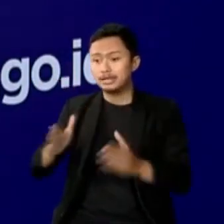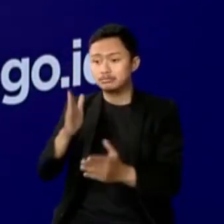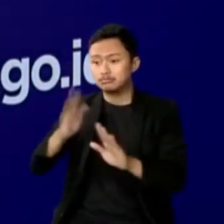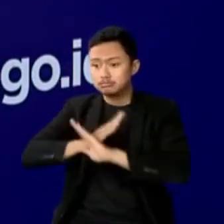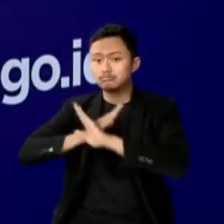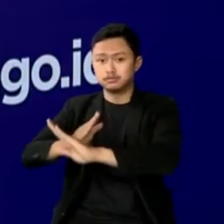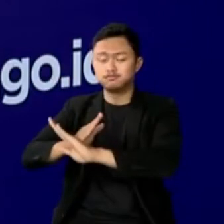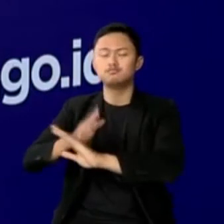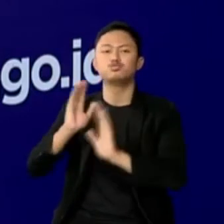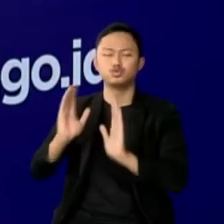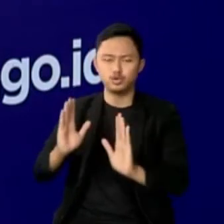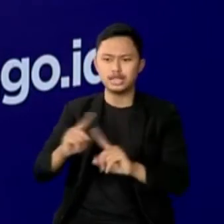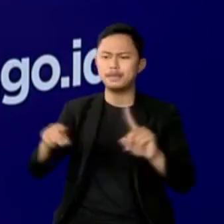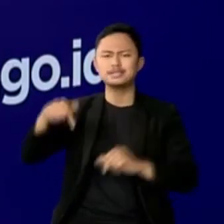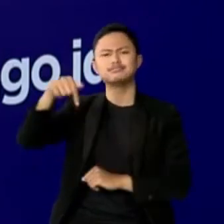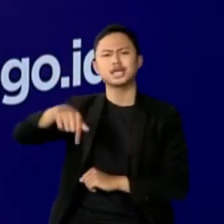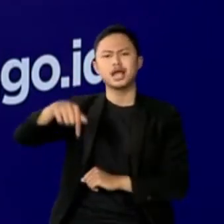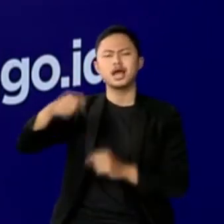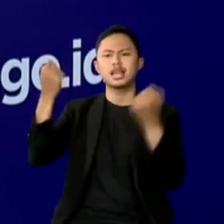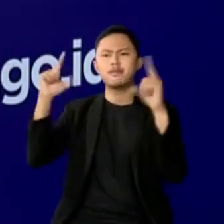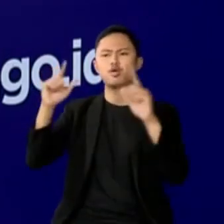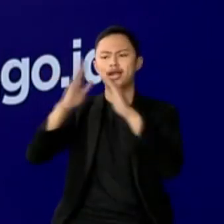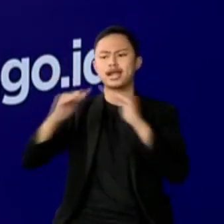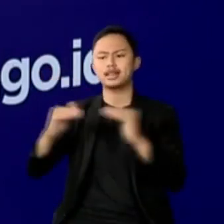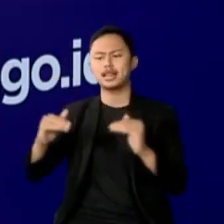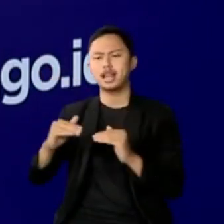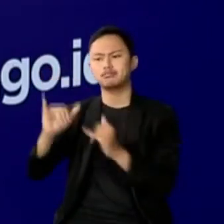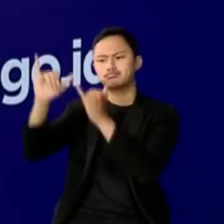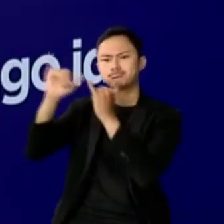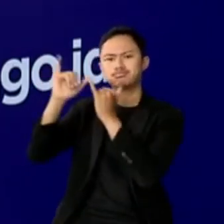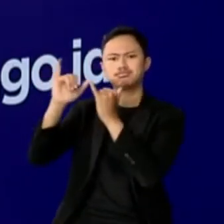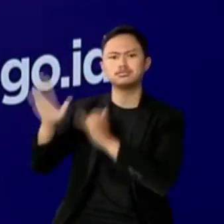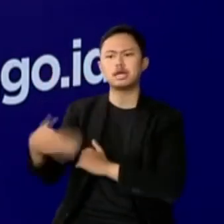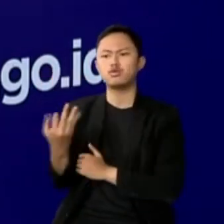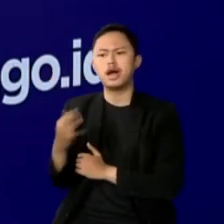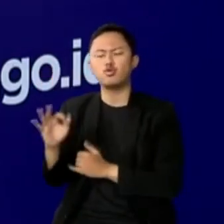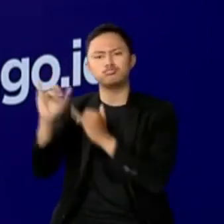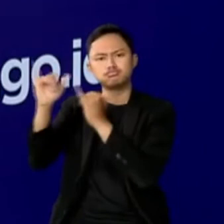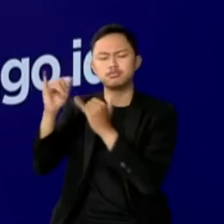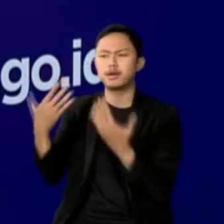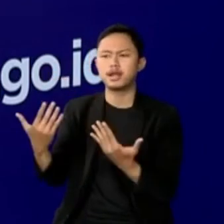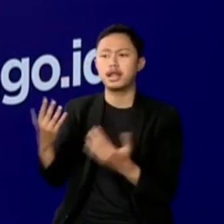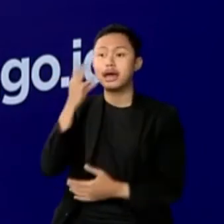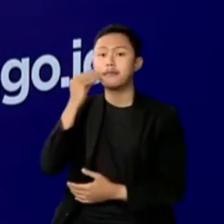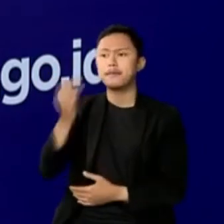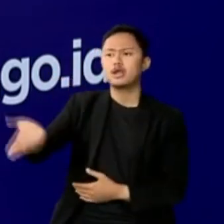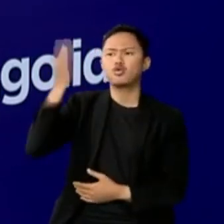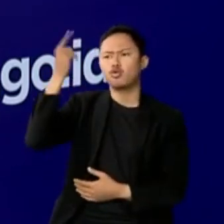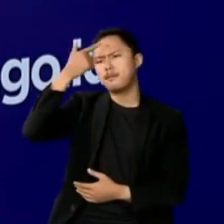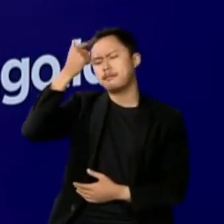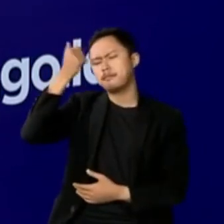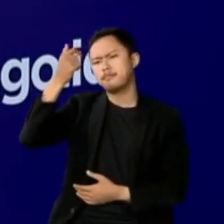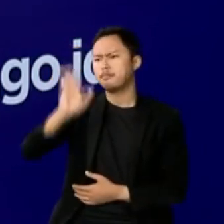Agustus dan juga Maulid Bagaimana menghadapi Liburan Natal dan Tahun Baru kali ini Prof mengapa pengalaman terdahulu tidak bisa jadi